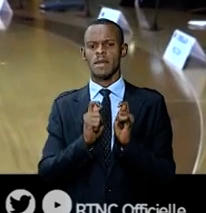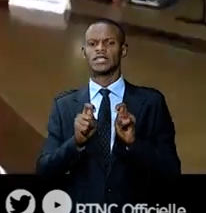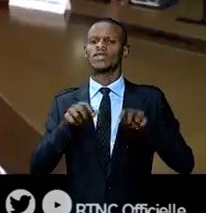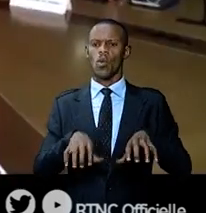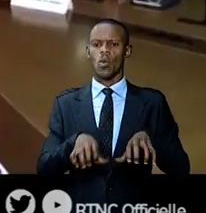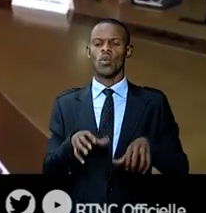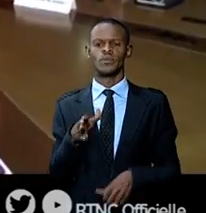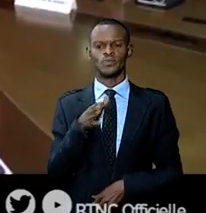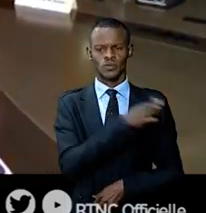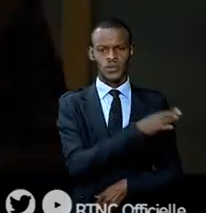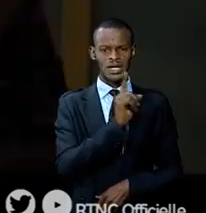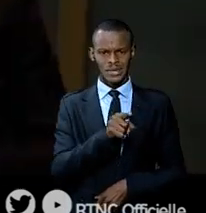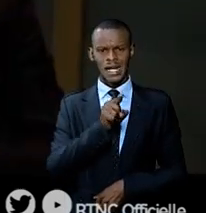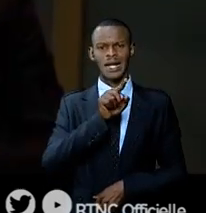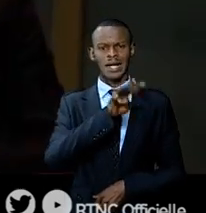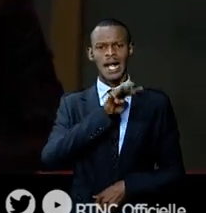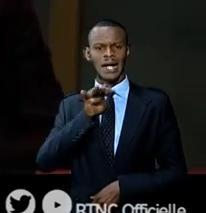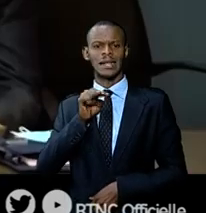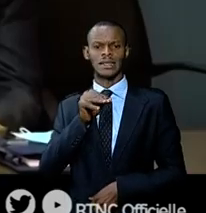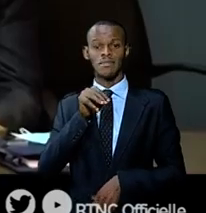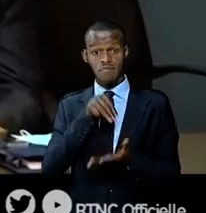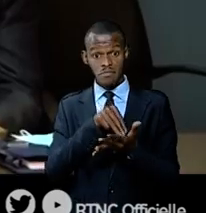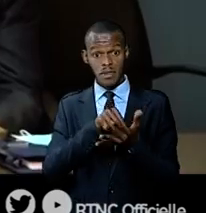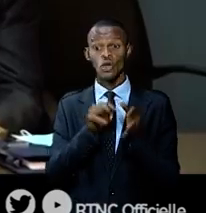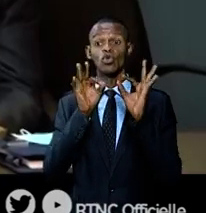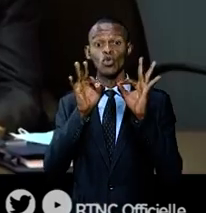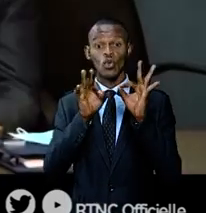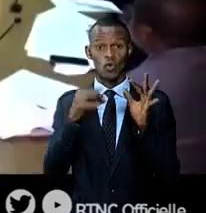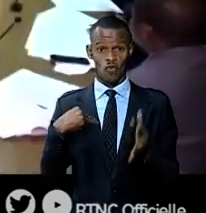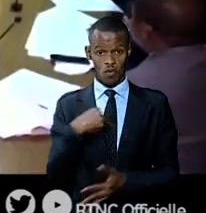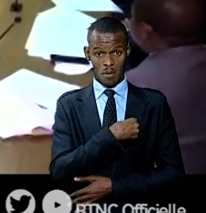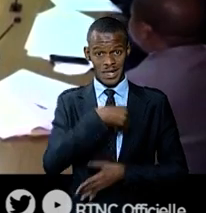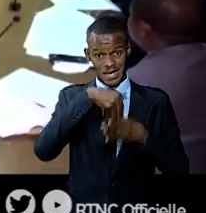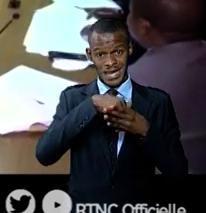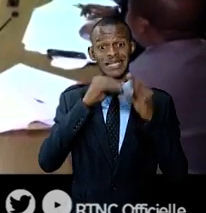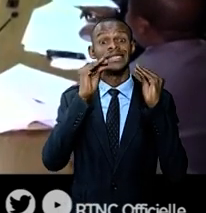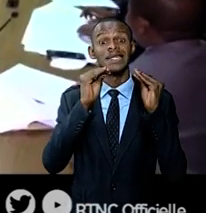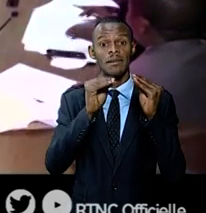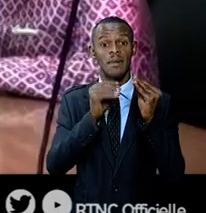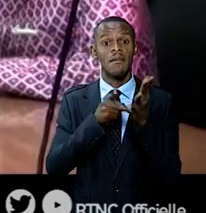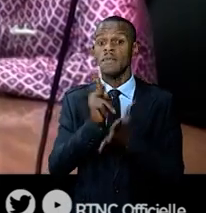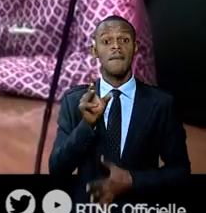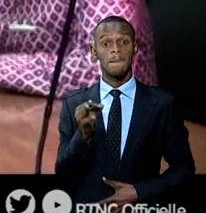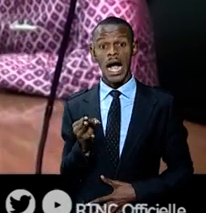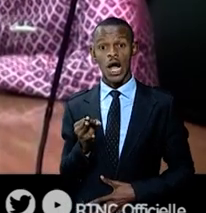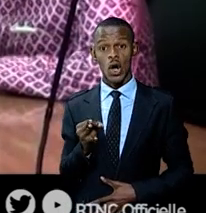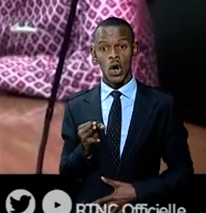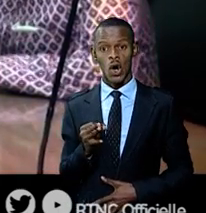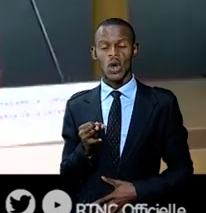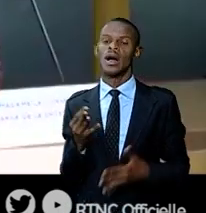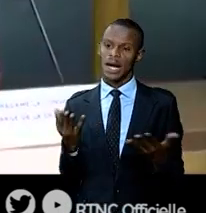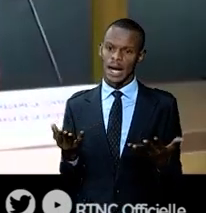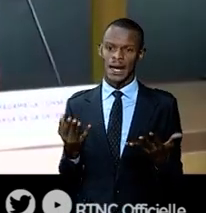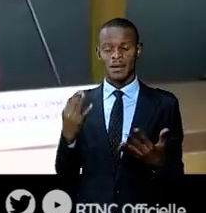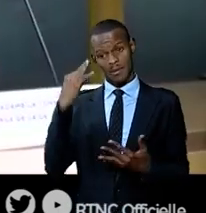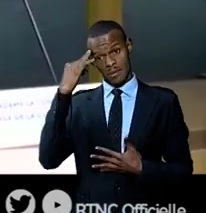144 000 nouvelles unités des enseignants jusque-là non payées toucheront leur salaire. Le sujet était examiné par